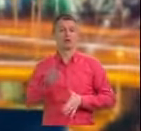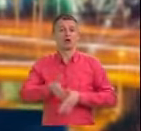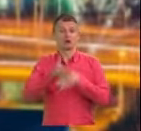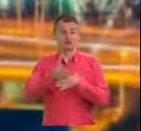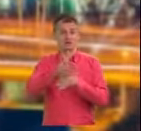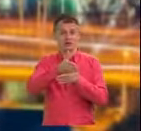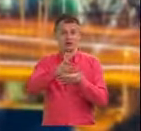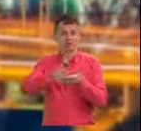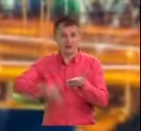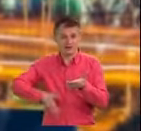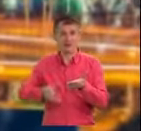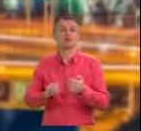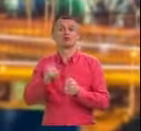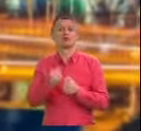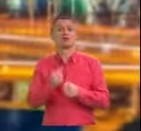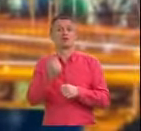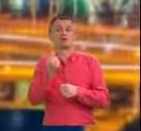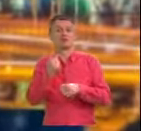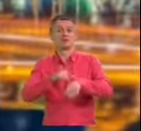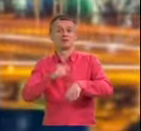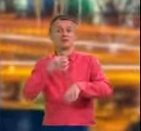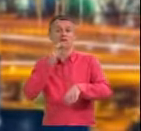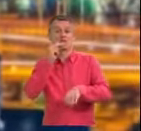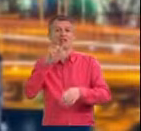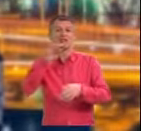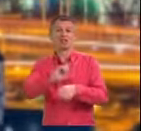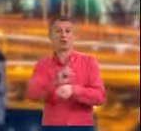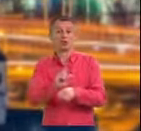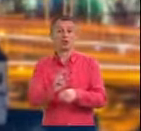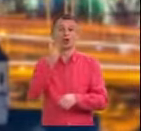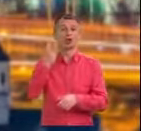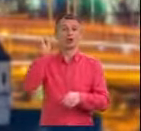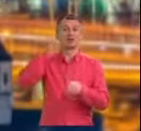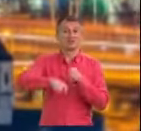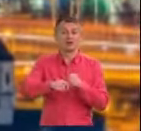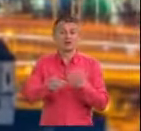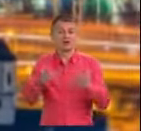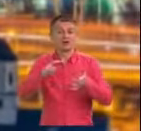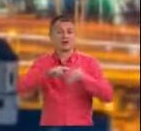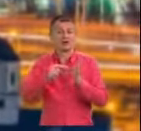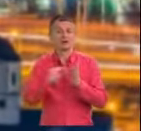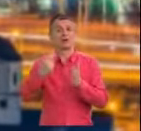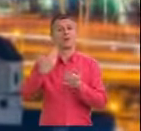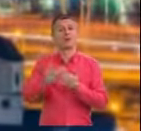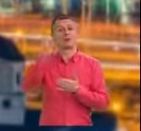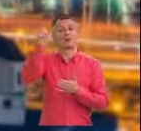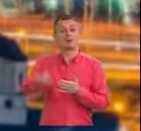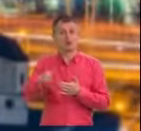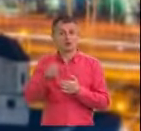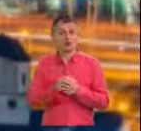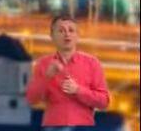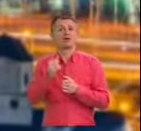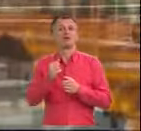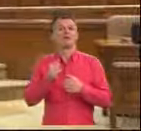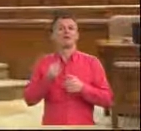Indemnizații tăiate la jumătate și timp de vorbire de doar 10 secunde sunt doar două dintre sancțiunile care se pregătesc pentru demnitarii